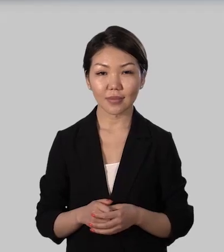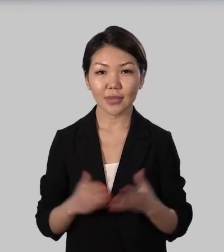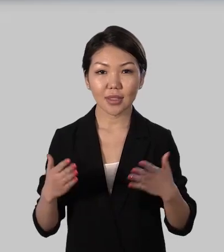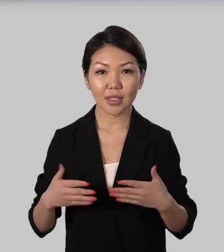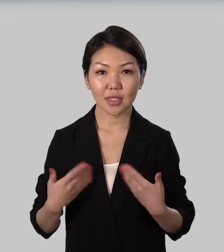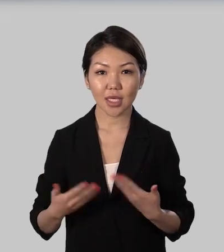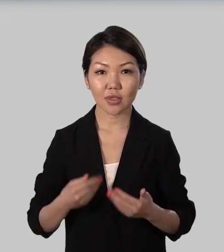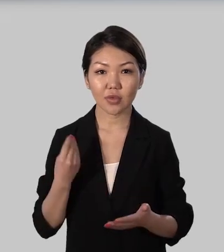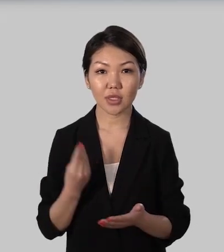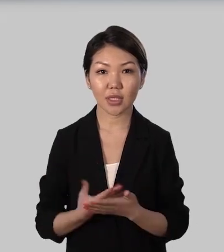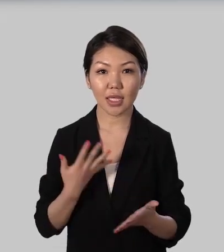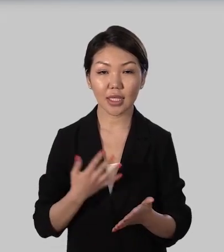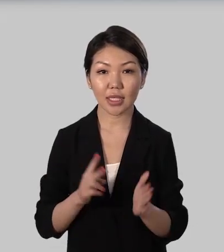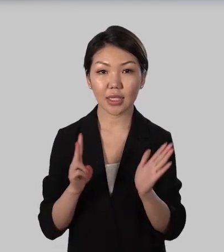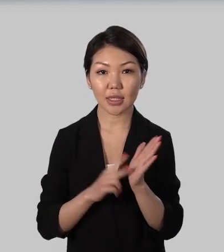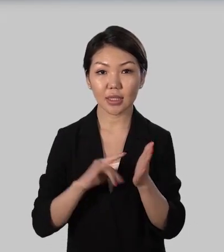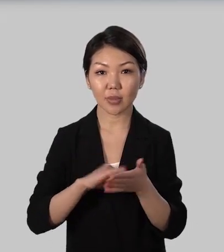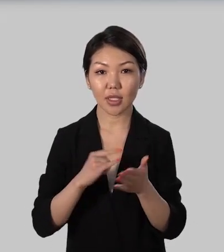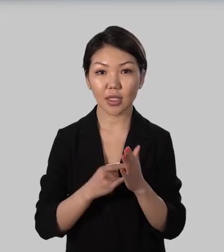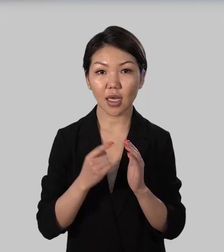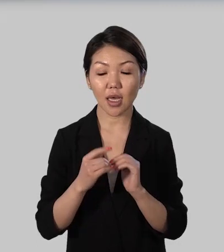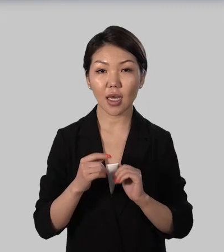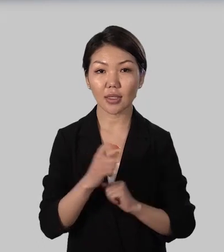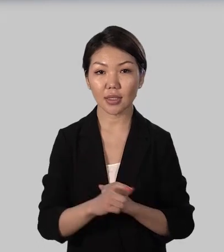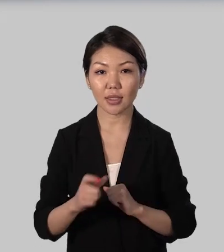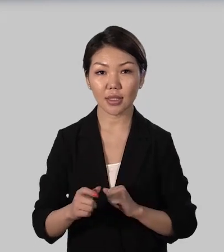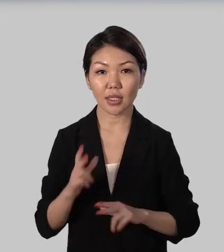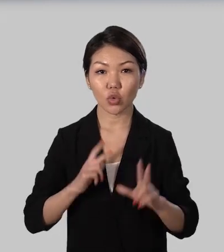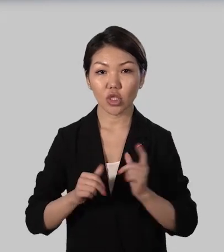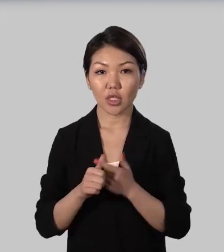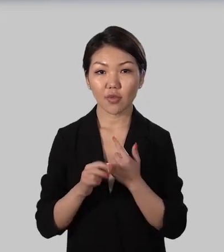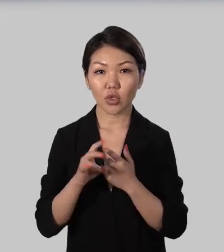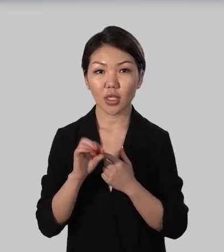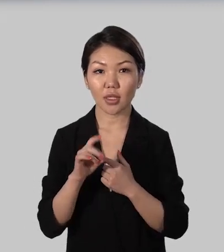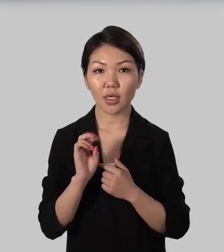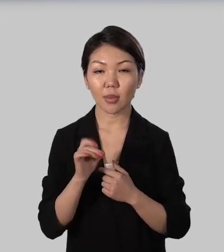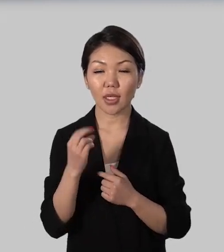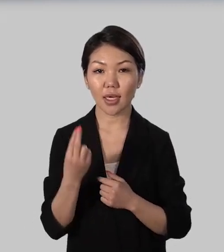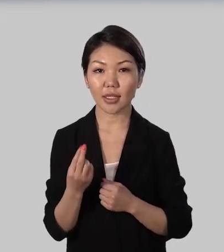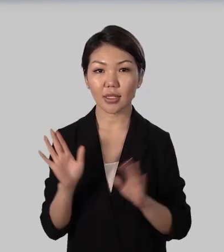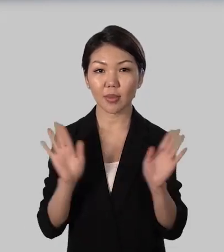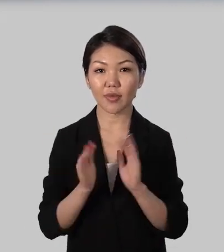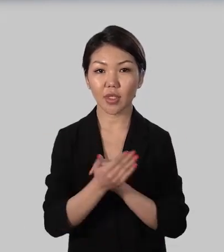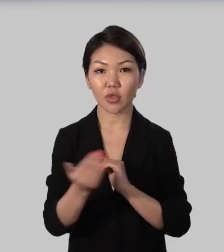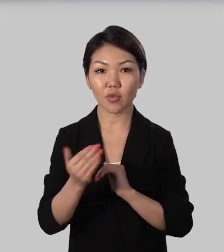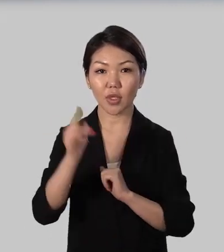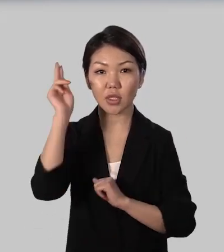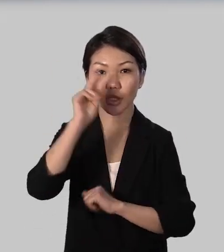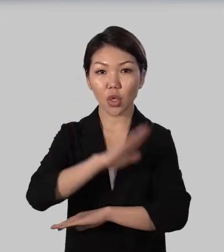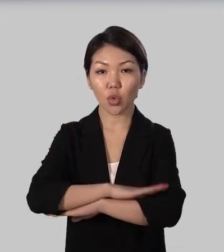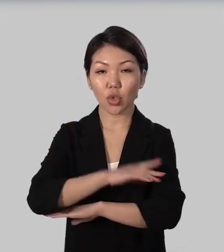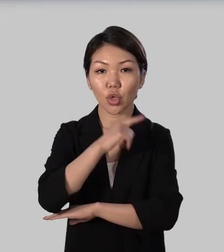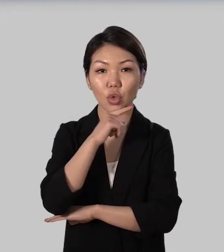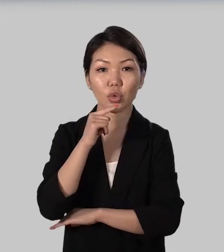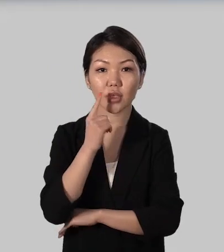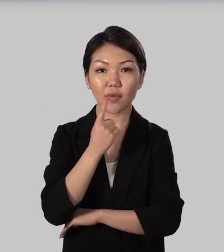здравствуйте дорогие семиклассники янин 1-я нам на camino лиц приветствую вас на уроке русского языка и